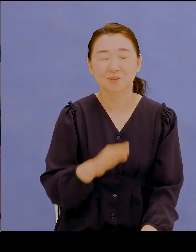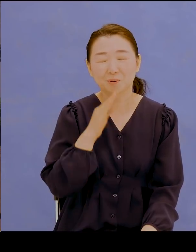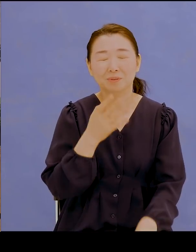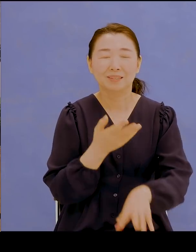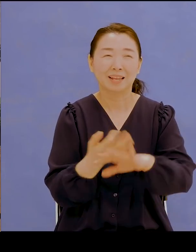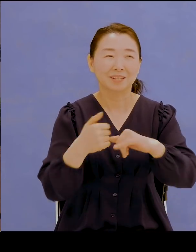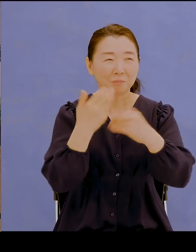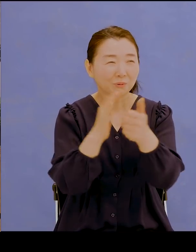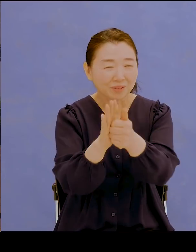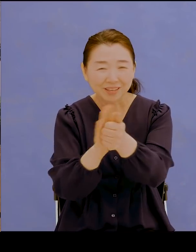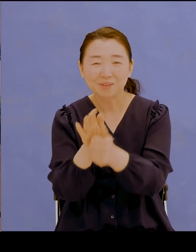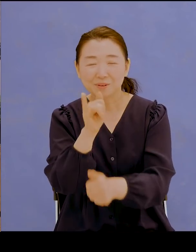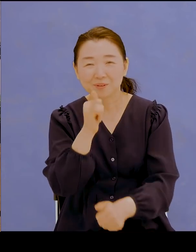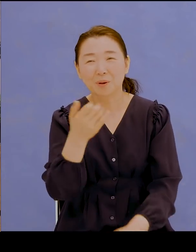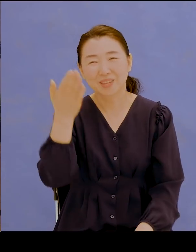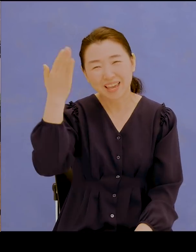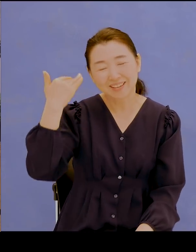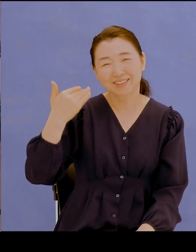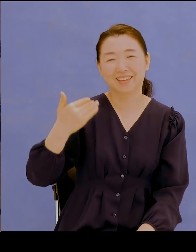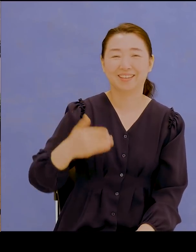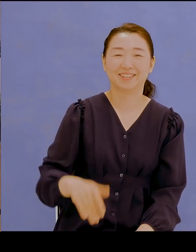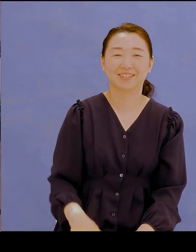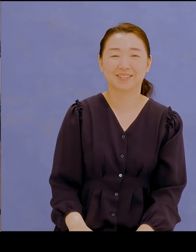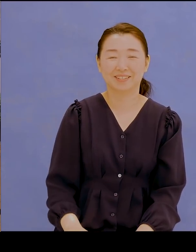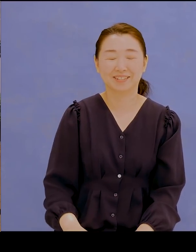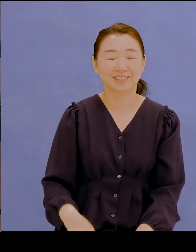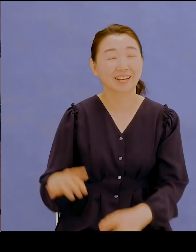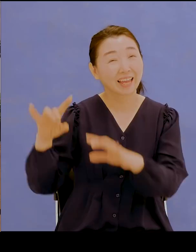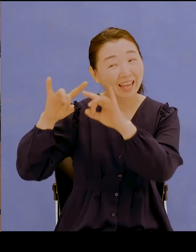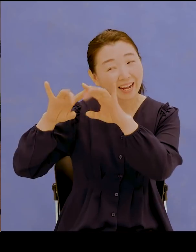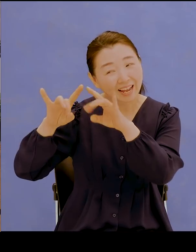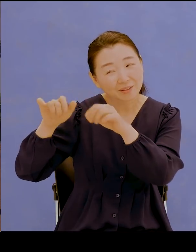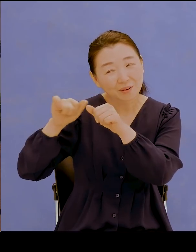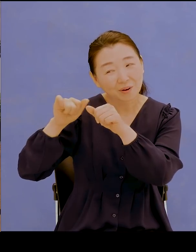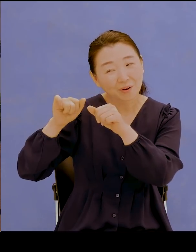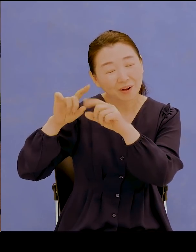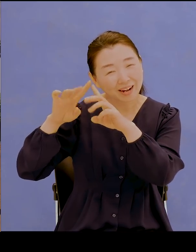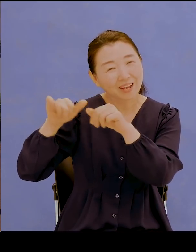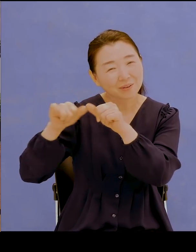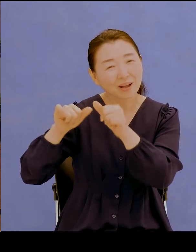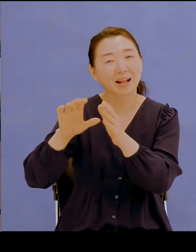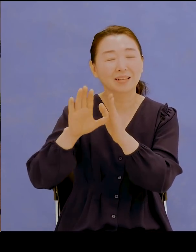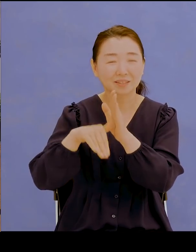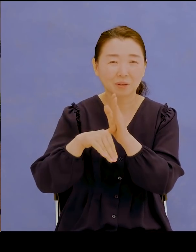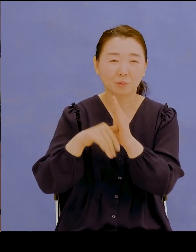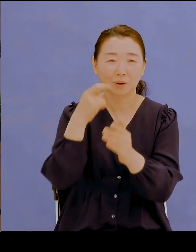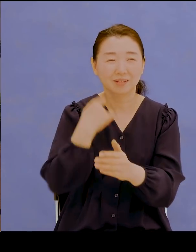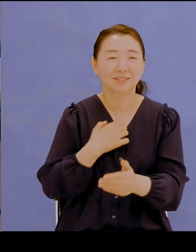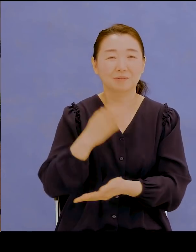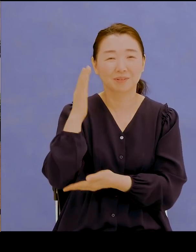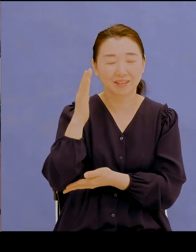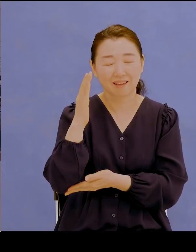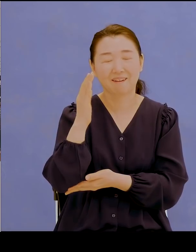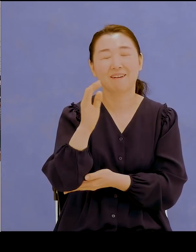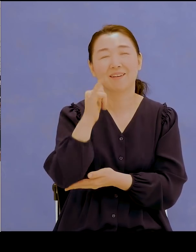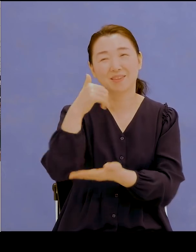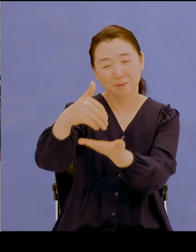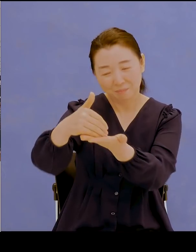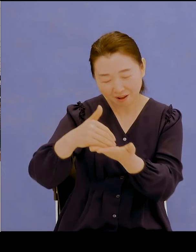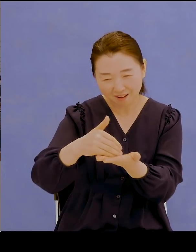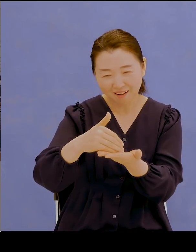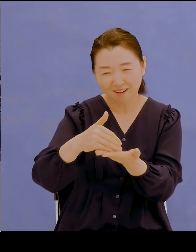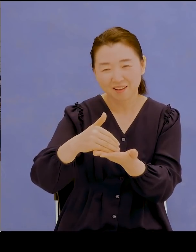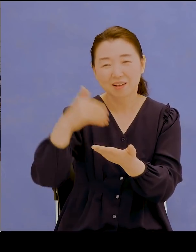넓으셔가지고 왜 예전에 라디오 진행할 때도 굉장히 그 슬픈 사연 가진 애청자들에게 이게 장학금도 주고 또